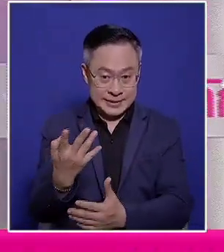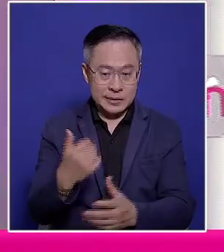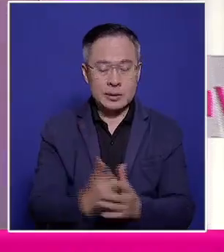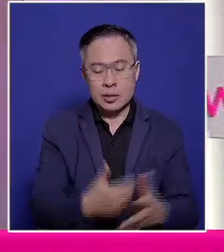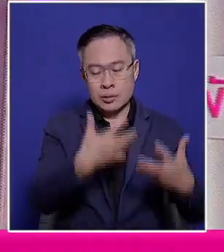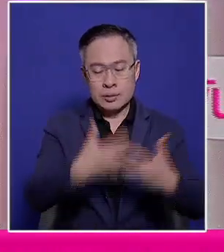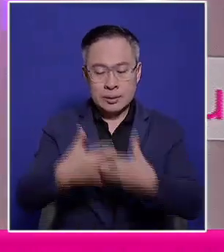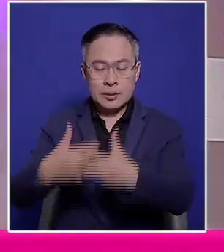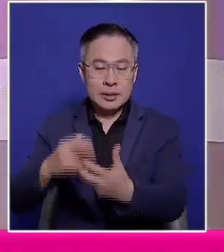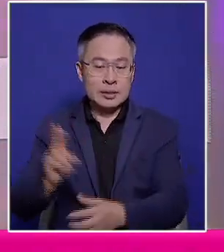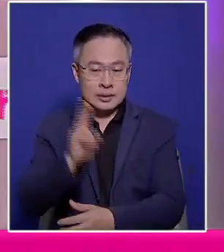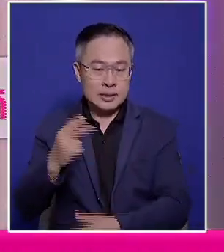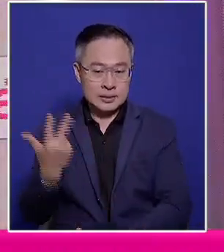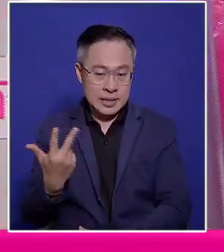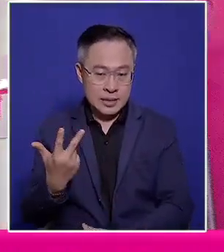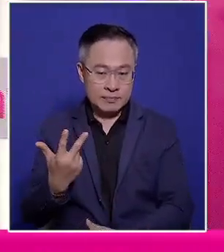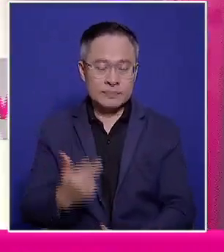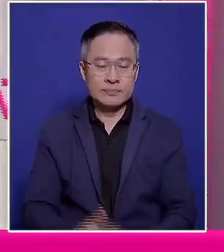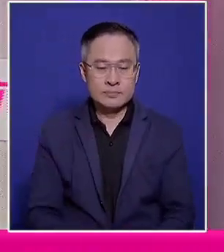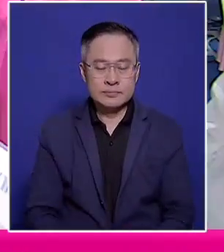การออกรางวัลเลขท้าย3ตัวต่อไปค่ะ